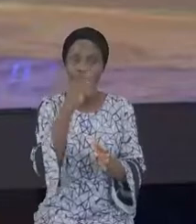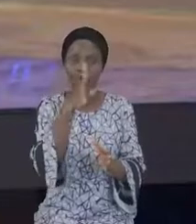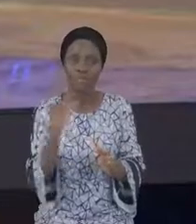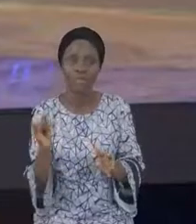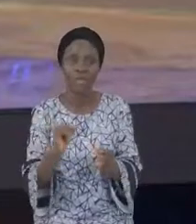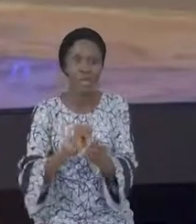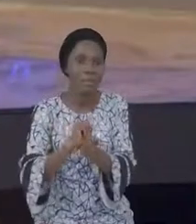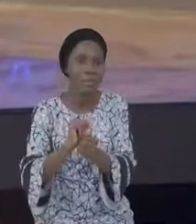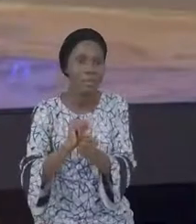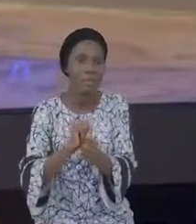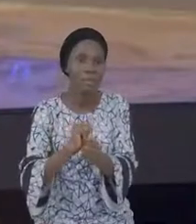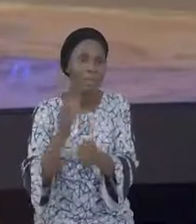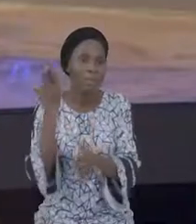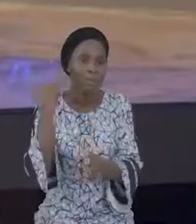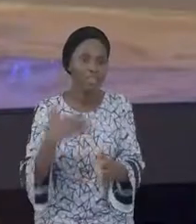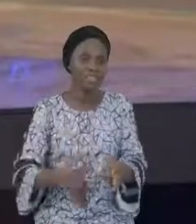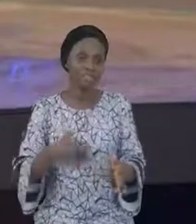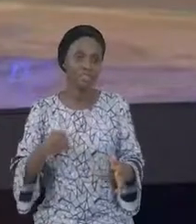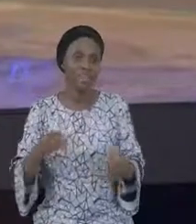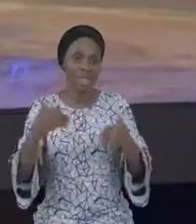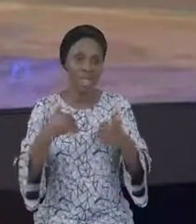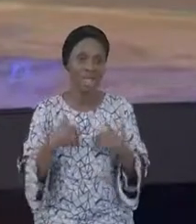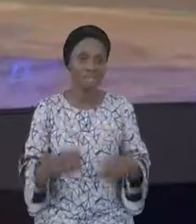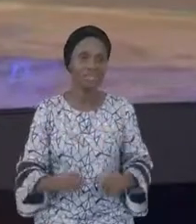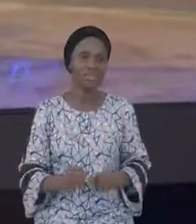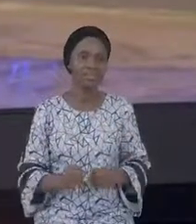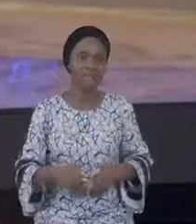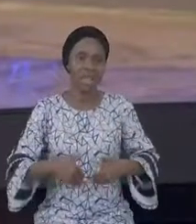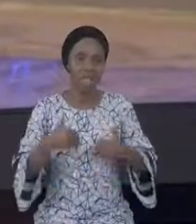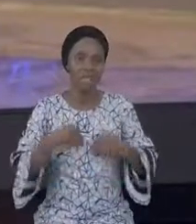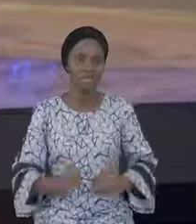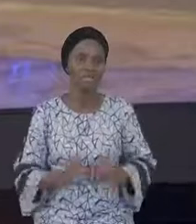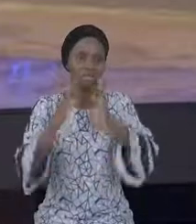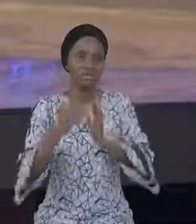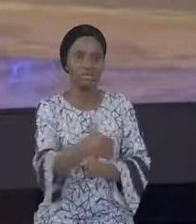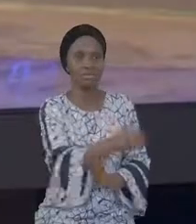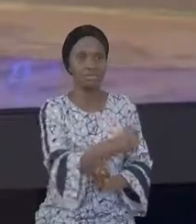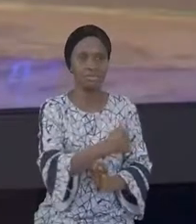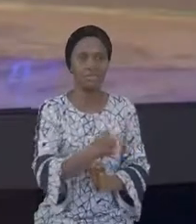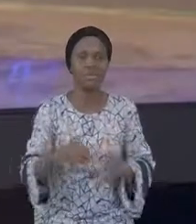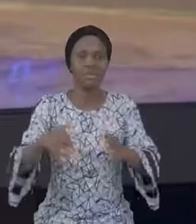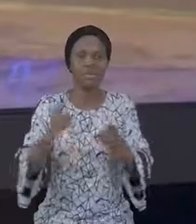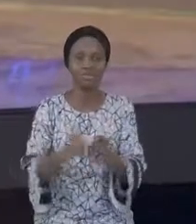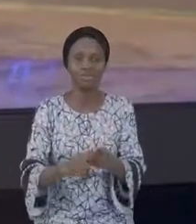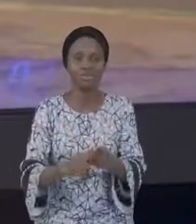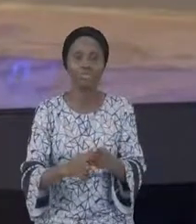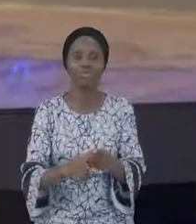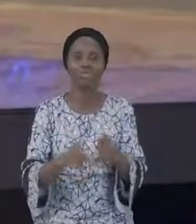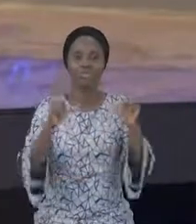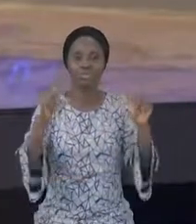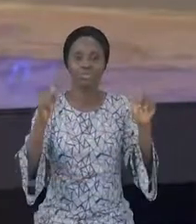tout sentiment, ils se sont livrés à la dissolution pour commettre toute